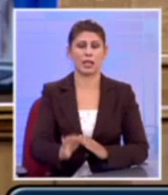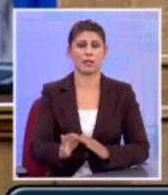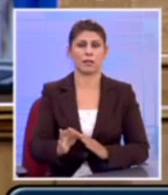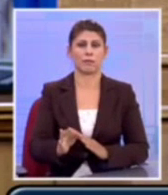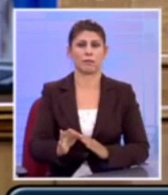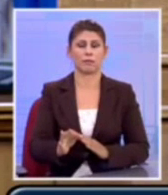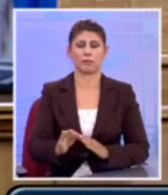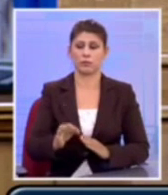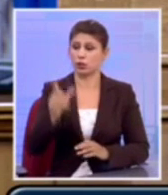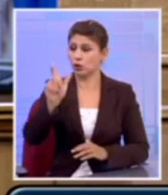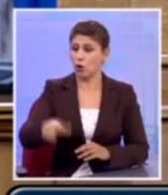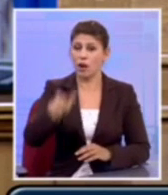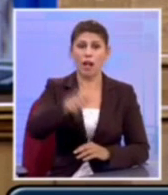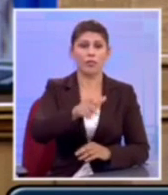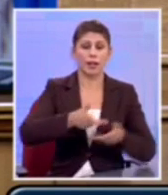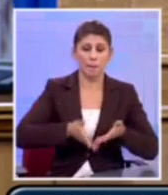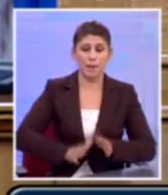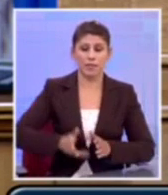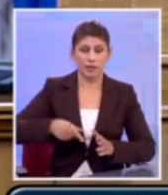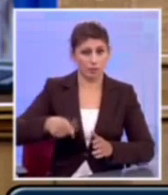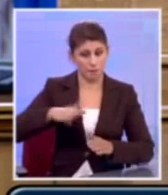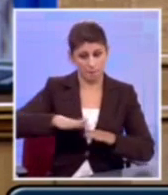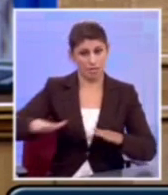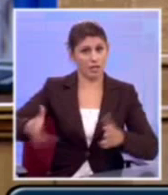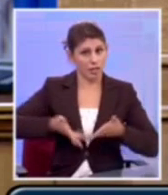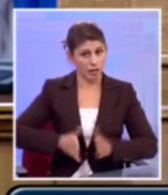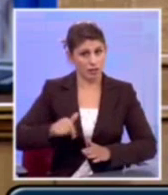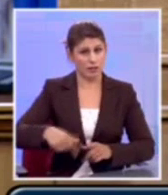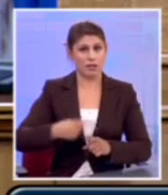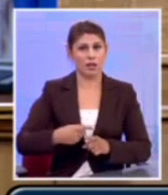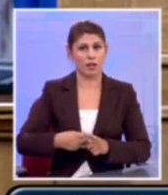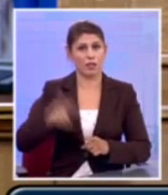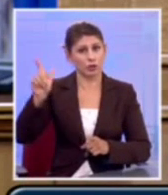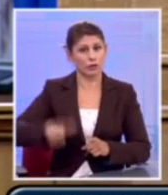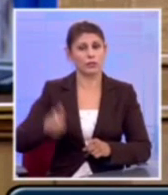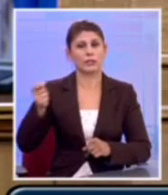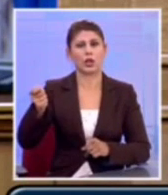κάθε παιδί που γεννιέται στη χώρα σήμερα να χρωστά